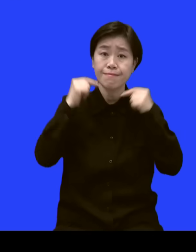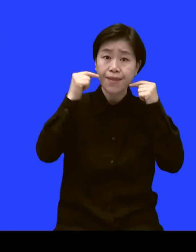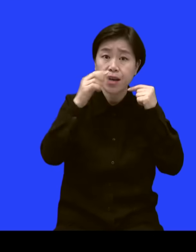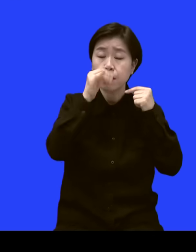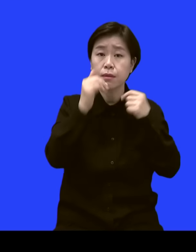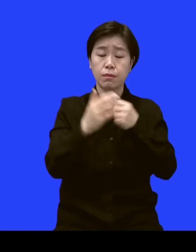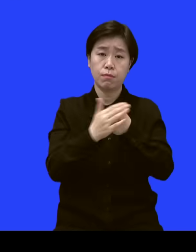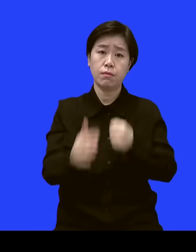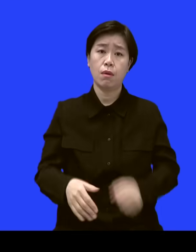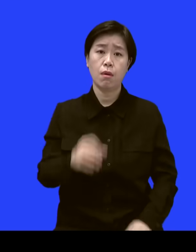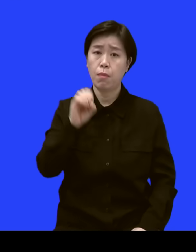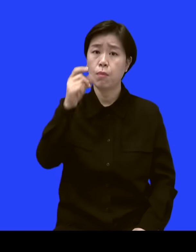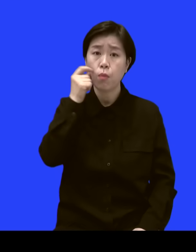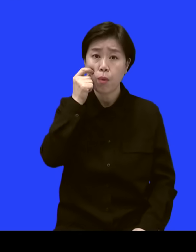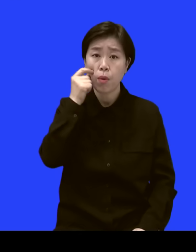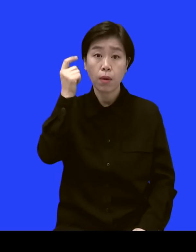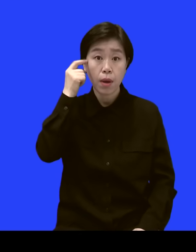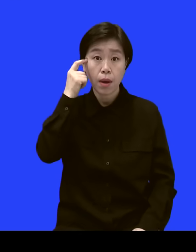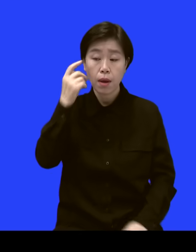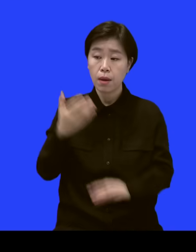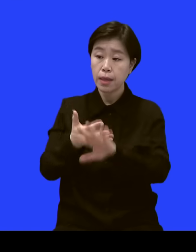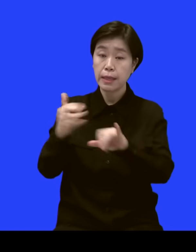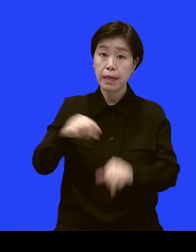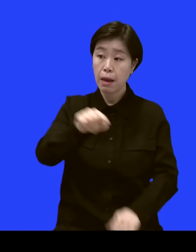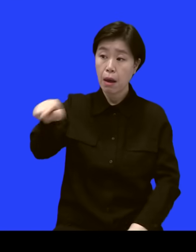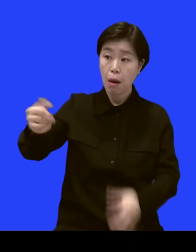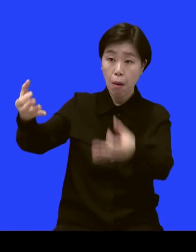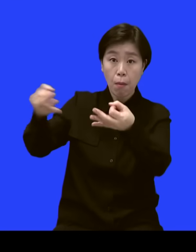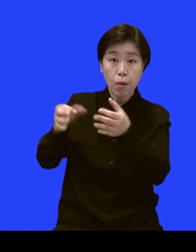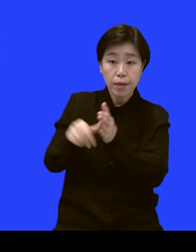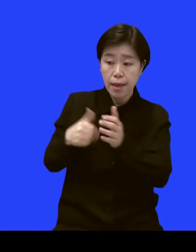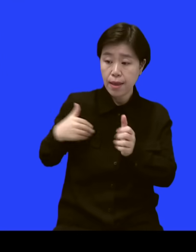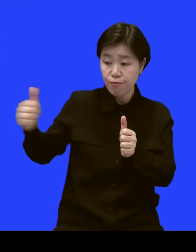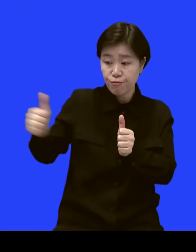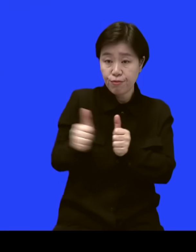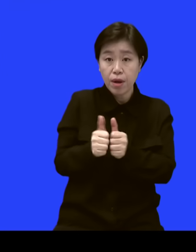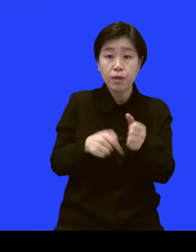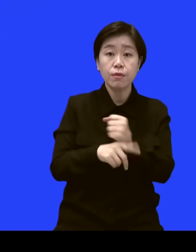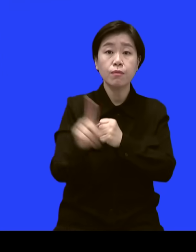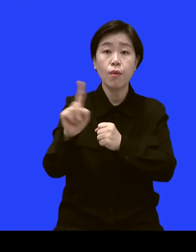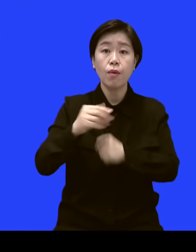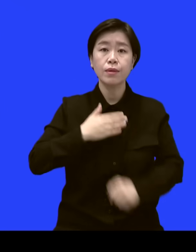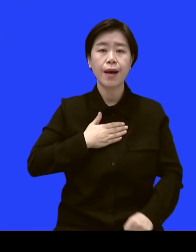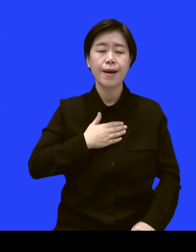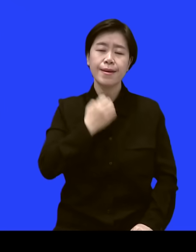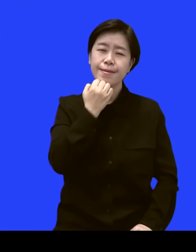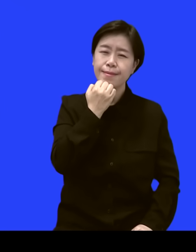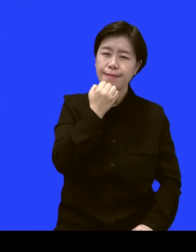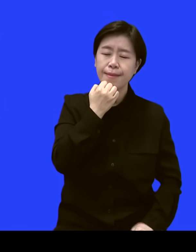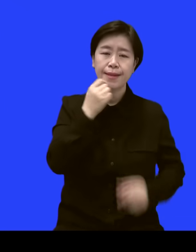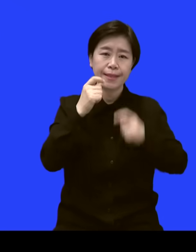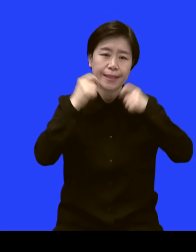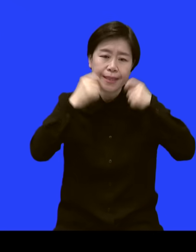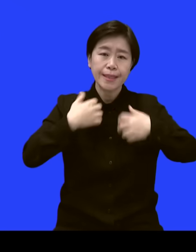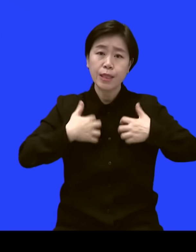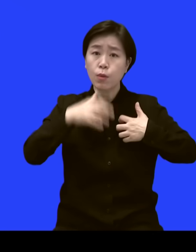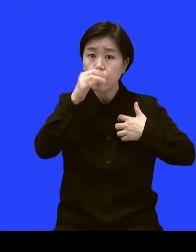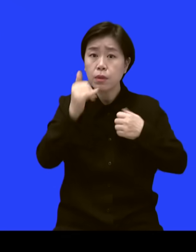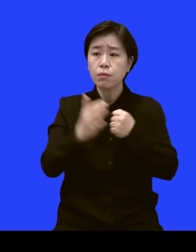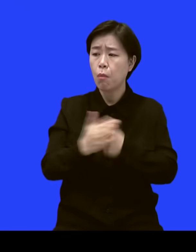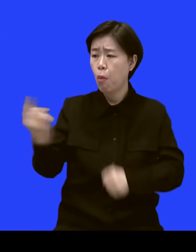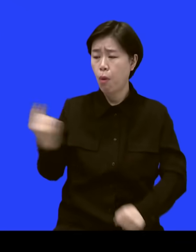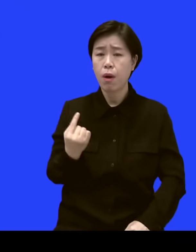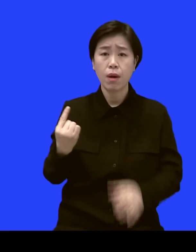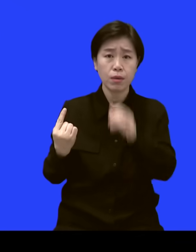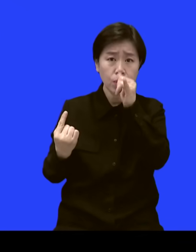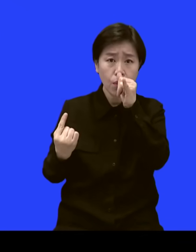모습은 긍정적이고 그런가? 에너지 있고 현지랑 있으면 즐거워. 근데 제가 어느 날 갑자기